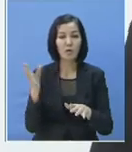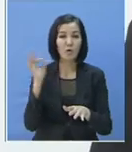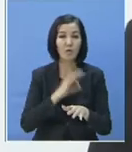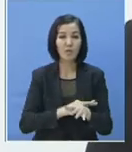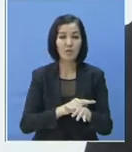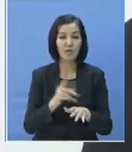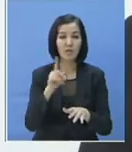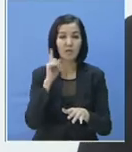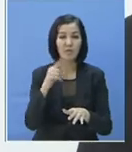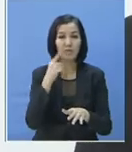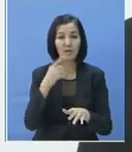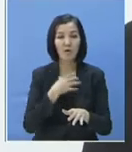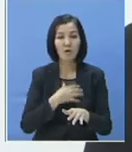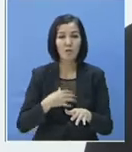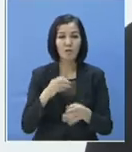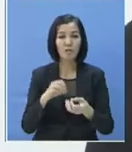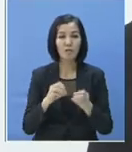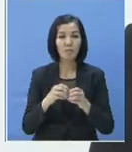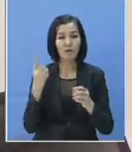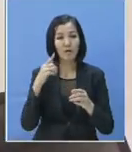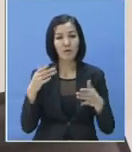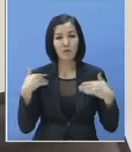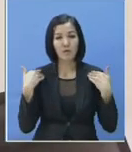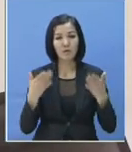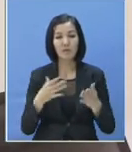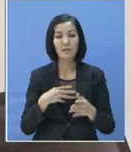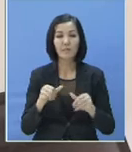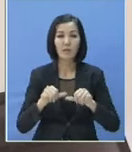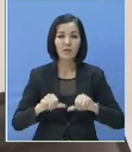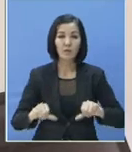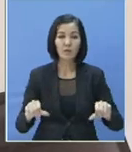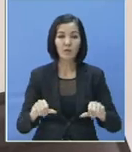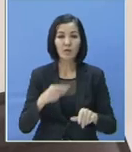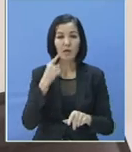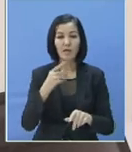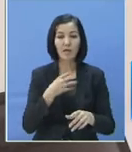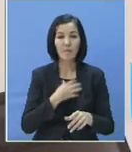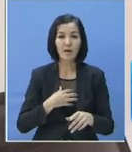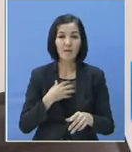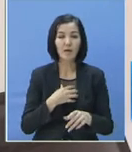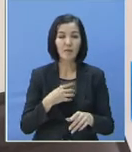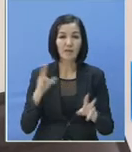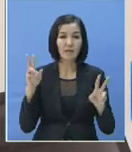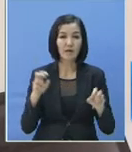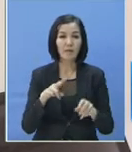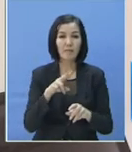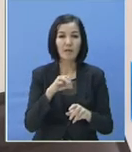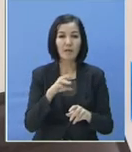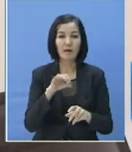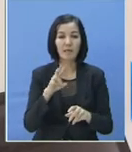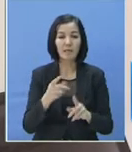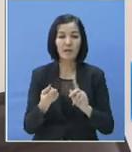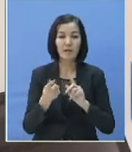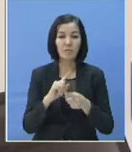жастардың тілі туралы өзекті мәселені ортаға салды. Дөңгелек үстелде көтерілген ең өзекті мәселенің бірі латын графикасына